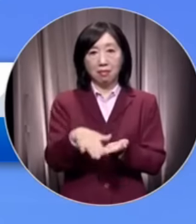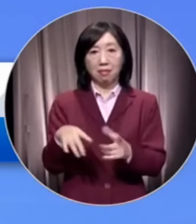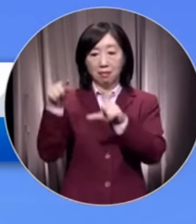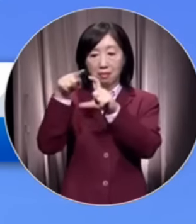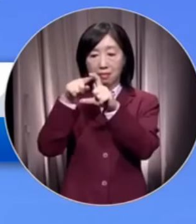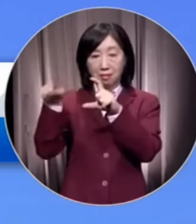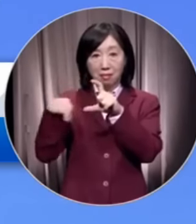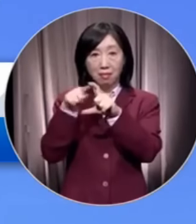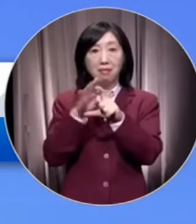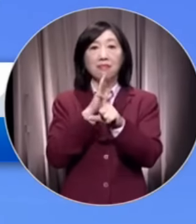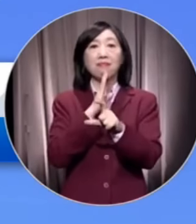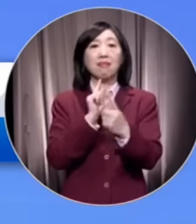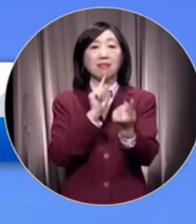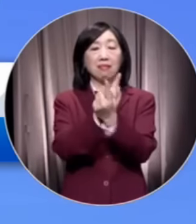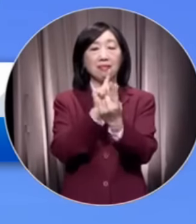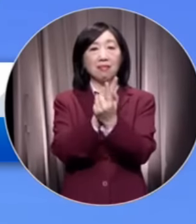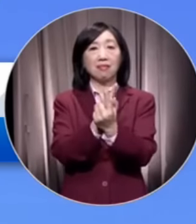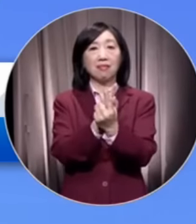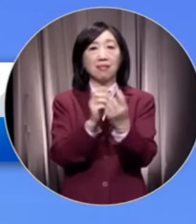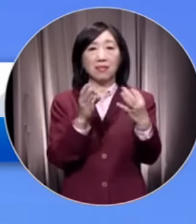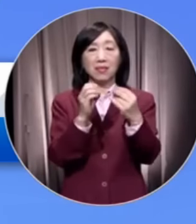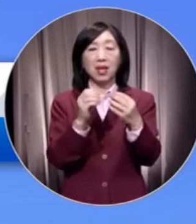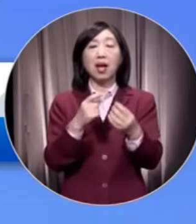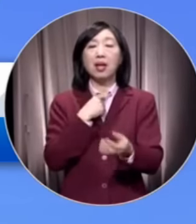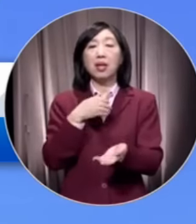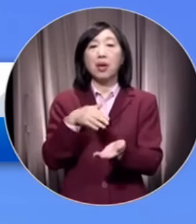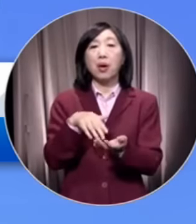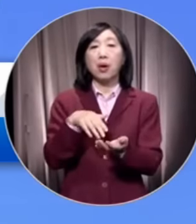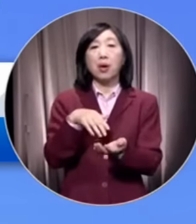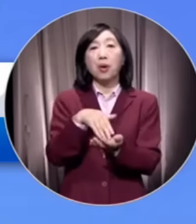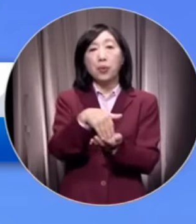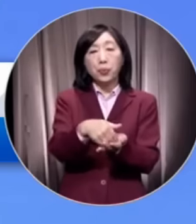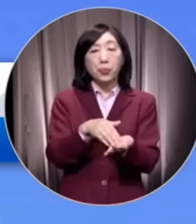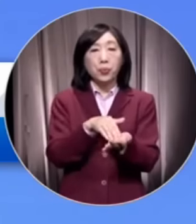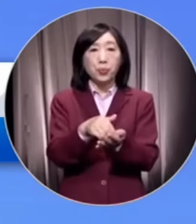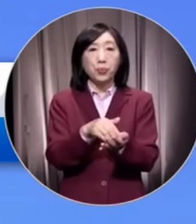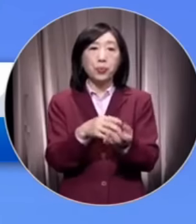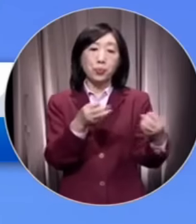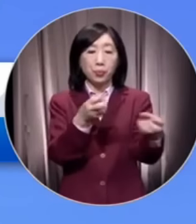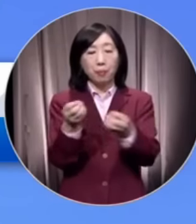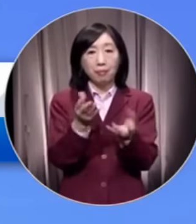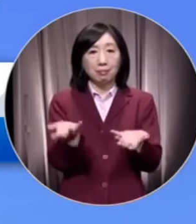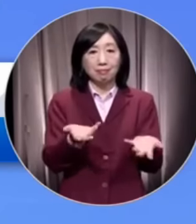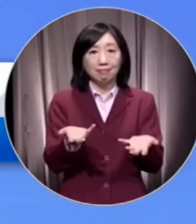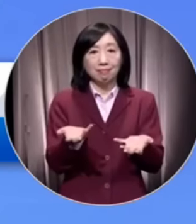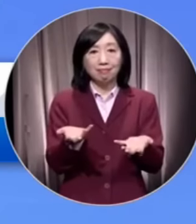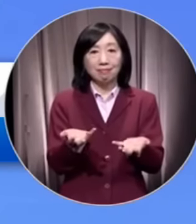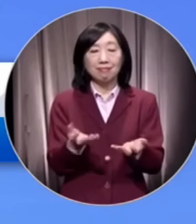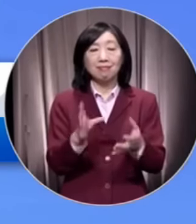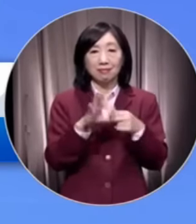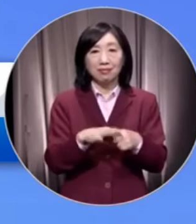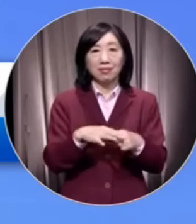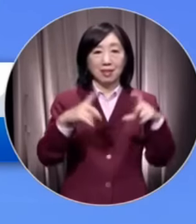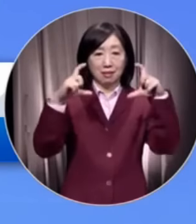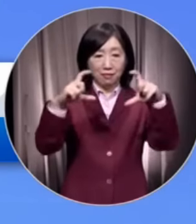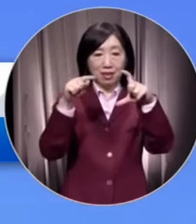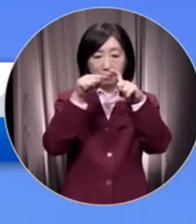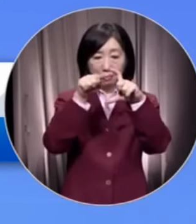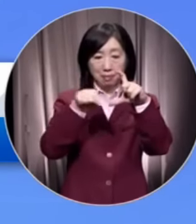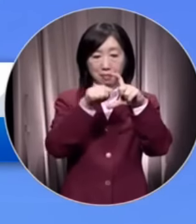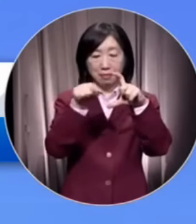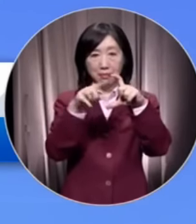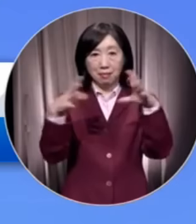要圆滑和圆润的去讨论事情，而交集起来一方一圆就是什